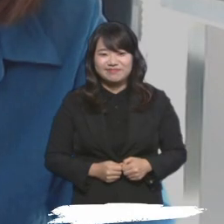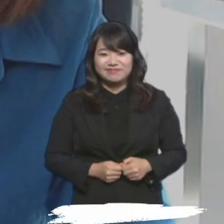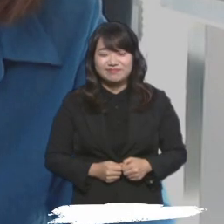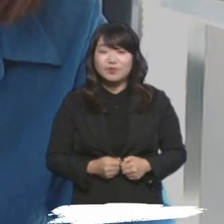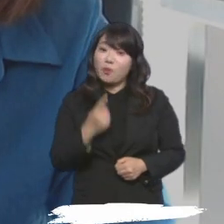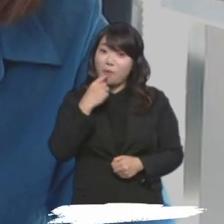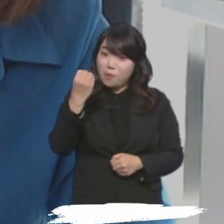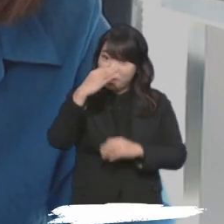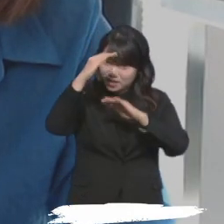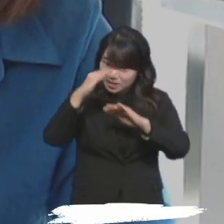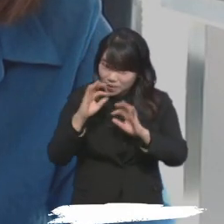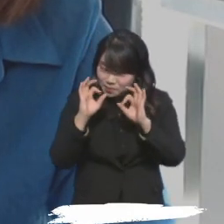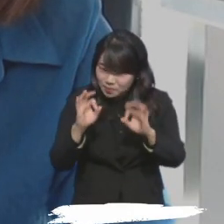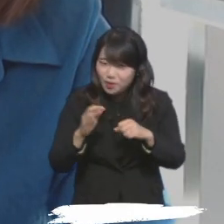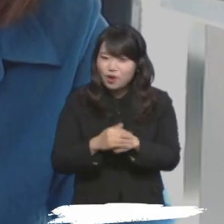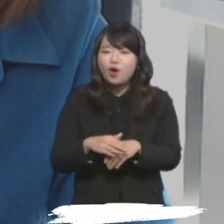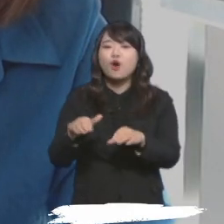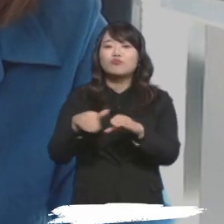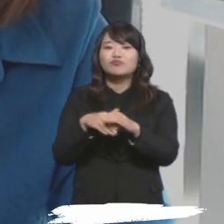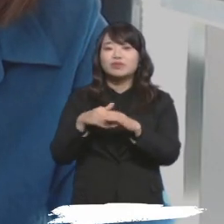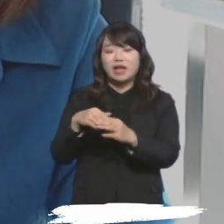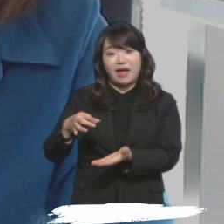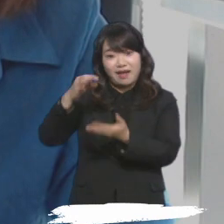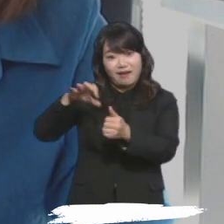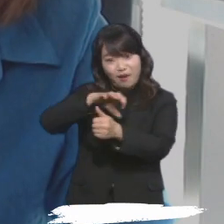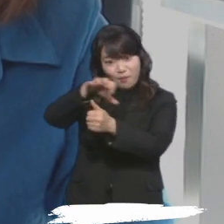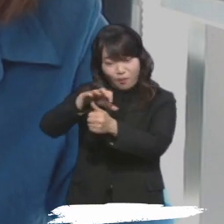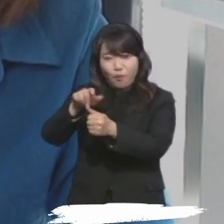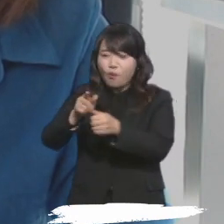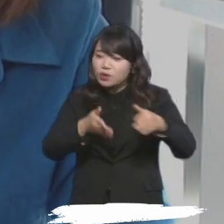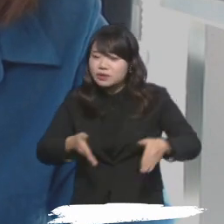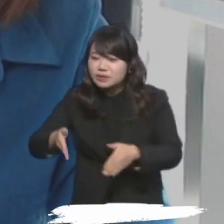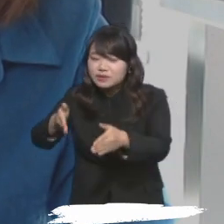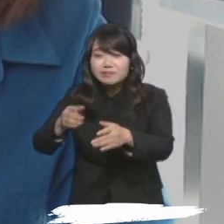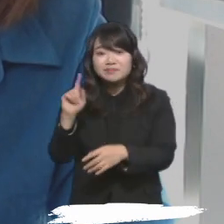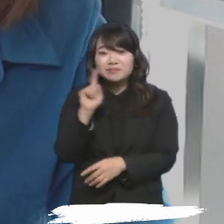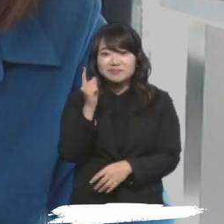네, 말씀하신 문화유산이 있는 줍깅 코스는 어떻게 됩니까?